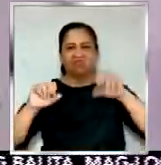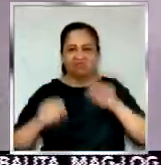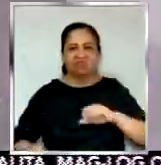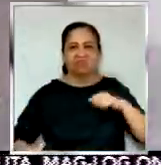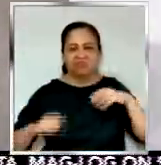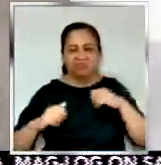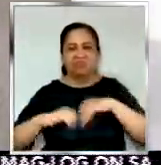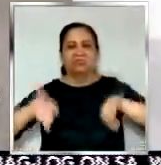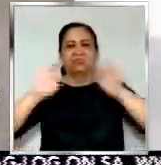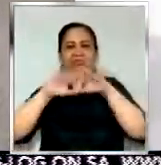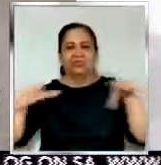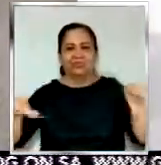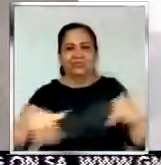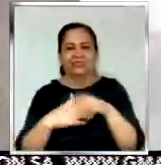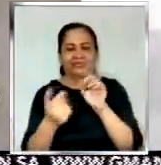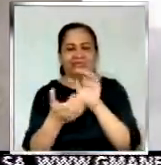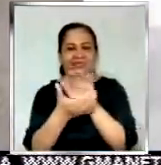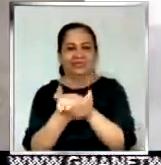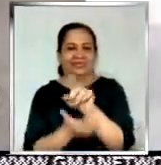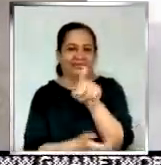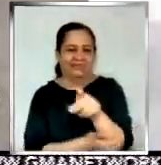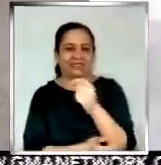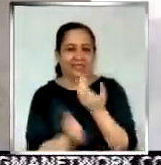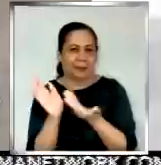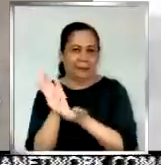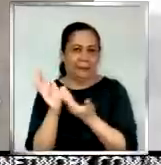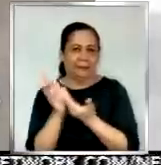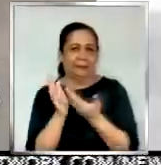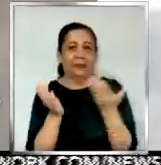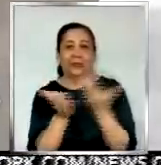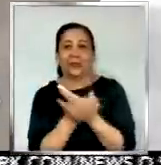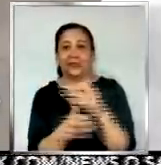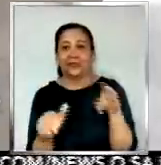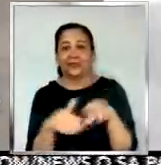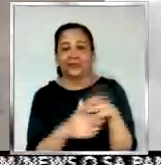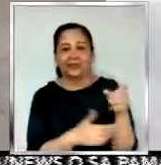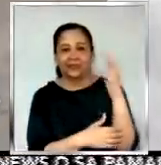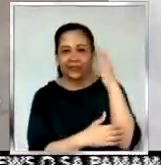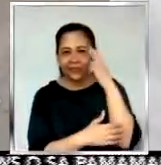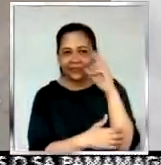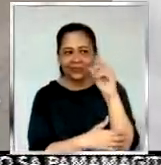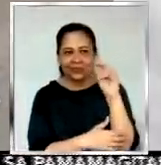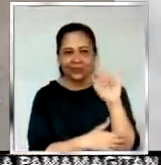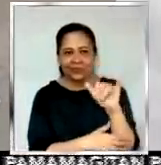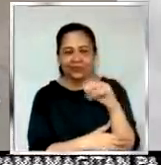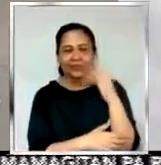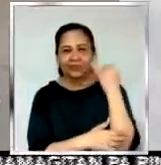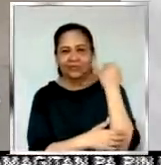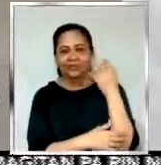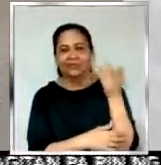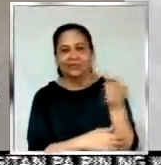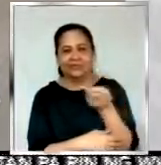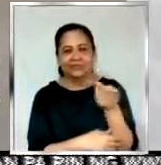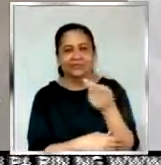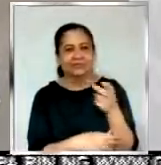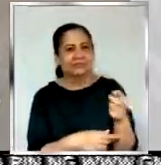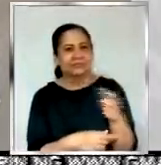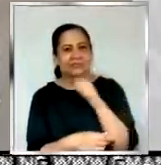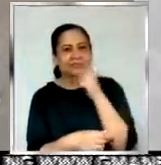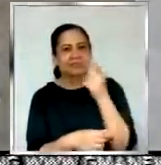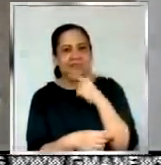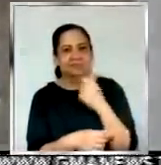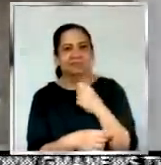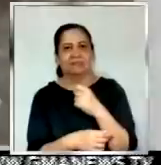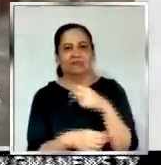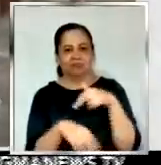ka lang. Yan ang napatunayan ng bagong kasal na sina Ronil at Jezel Guillepa, na hindi lang basta nag-walk down